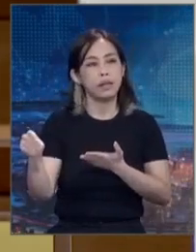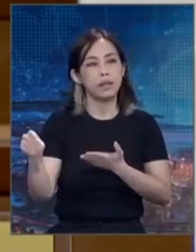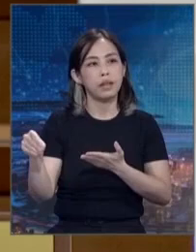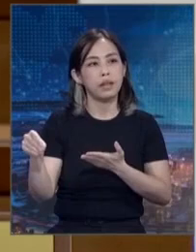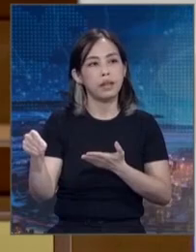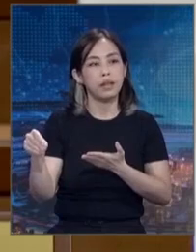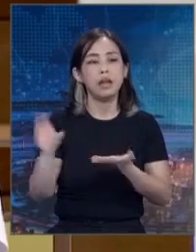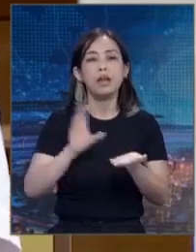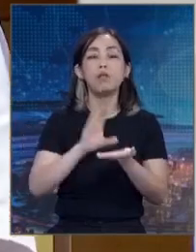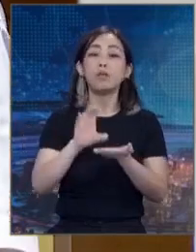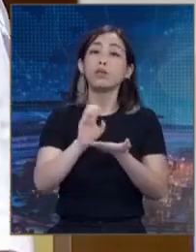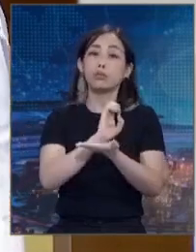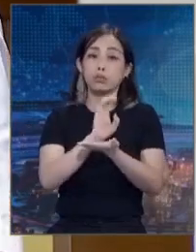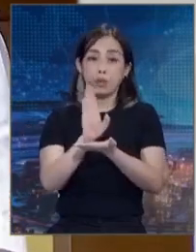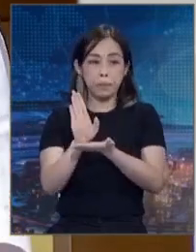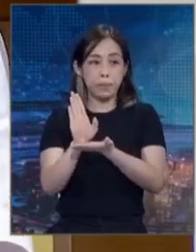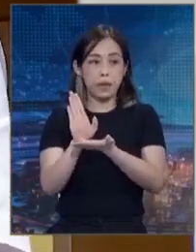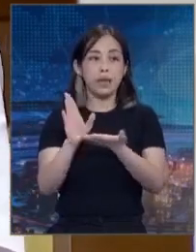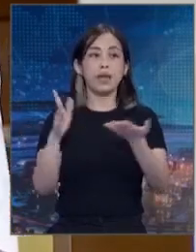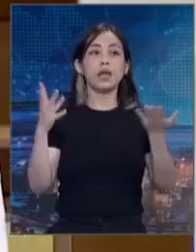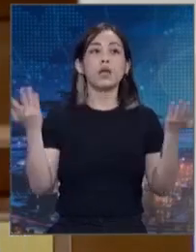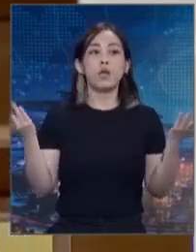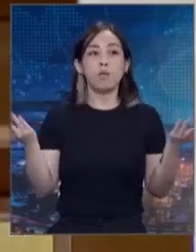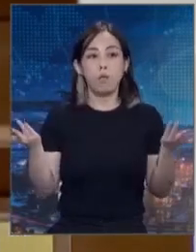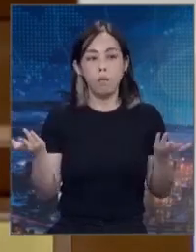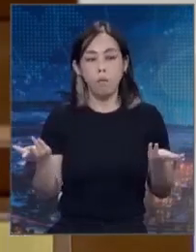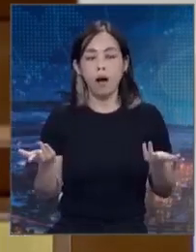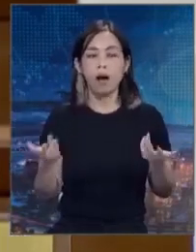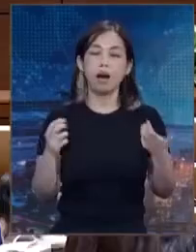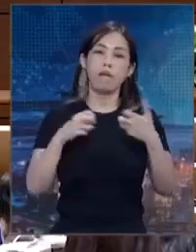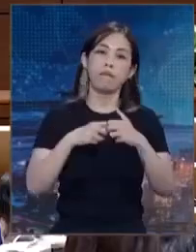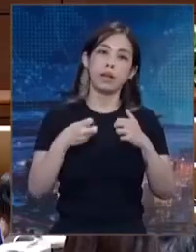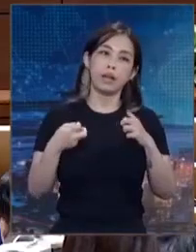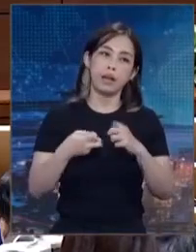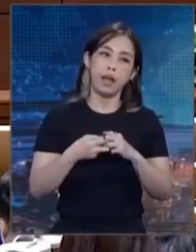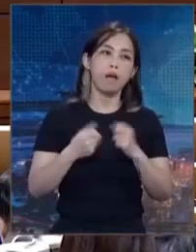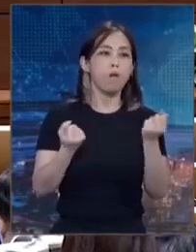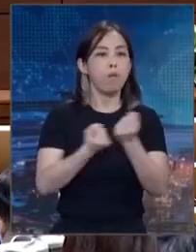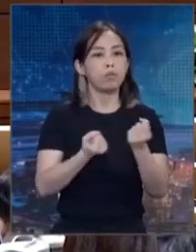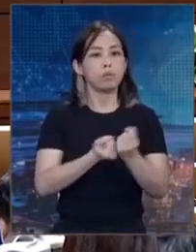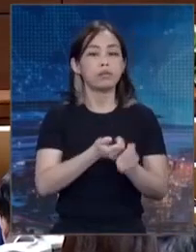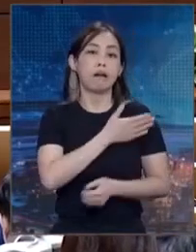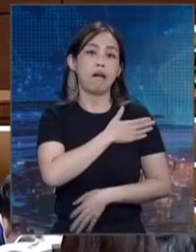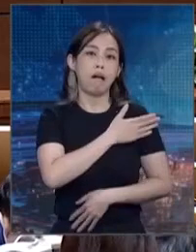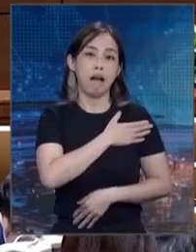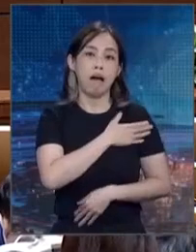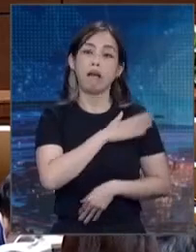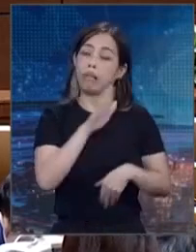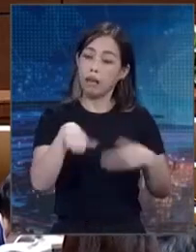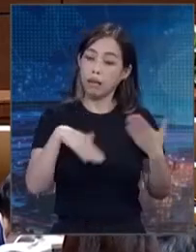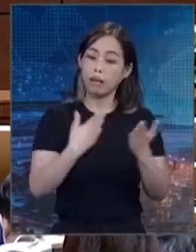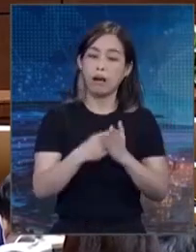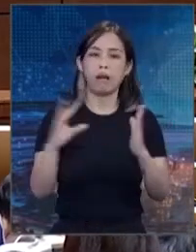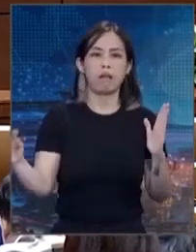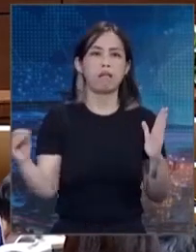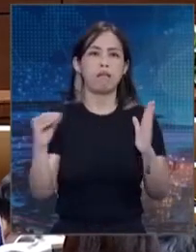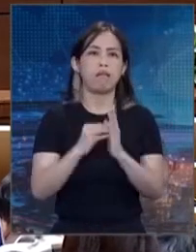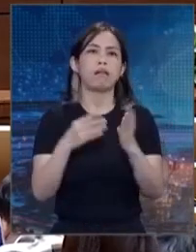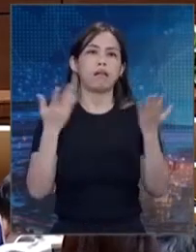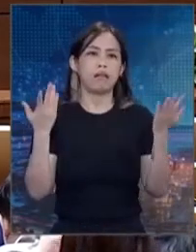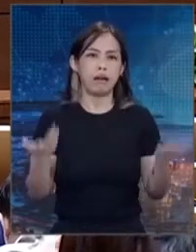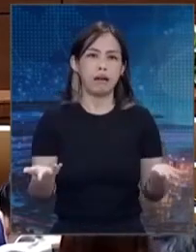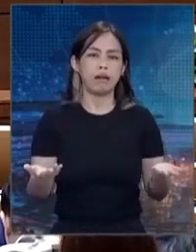chuẩn bị đầu tư, hay là gói của là các cái vấn đề như là hỗ trợ lãi suất cũng đưa vào gói luật đầu tư công. Cho nên dẫn đến hiện